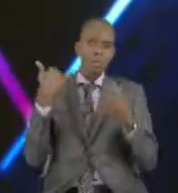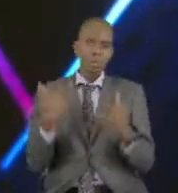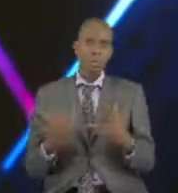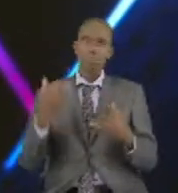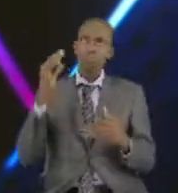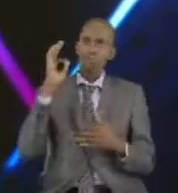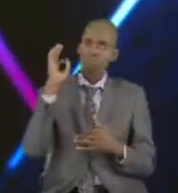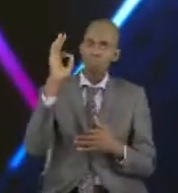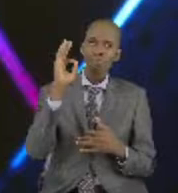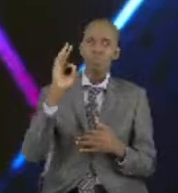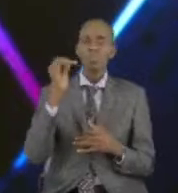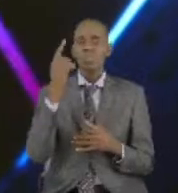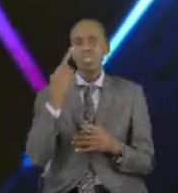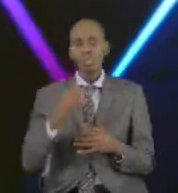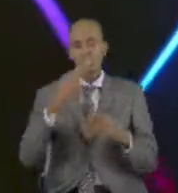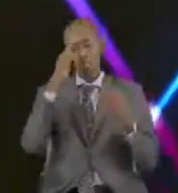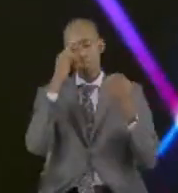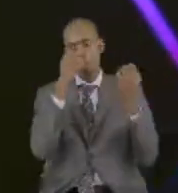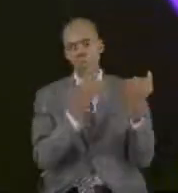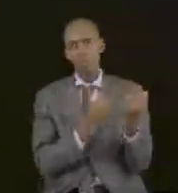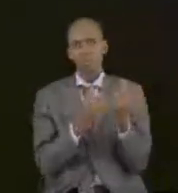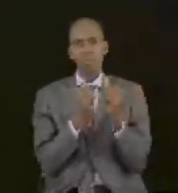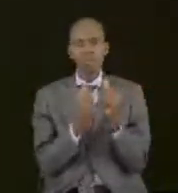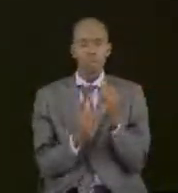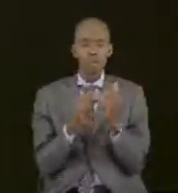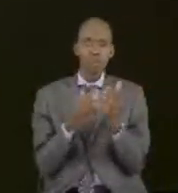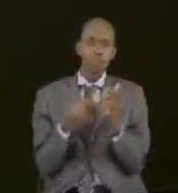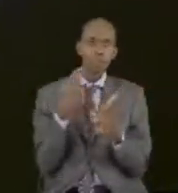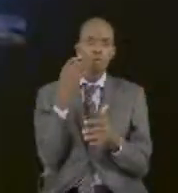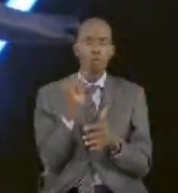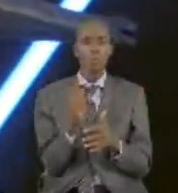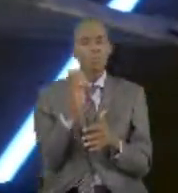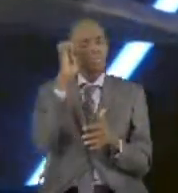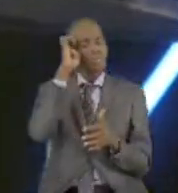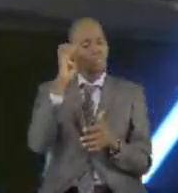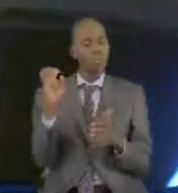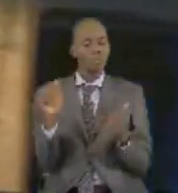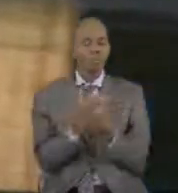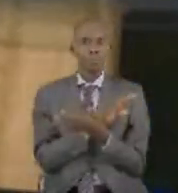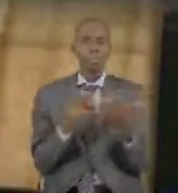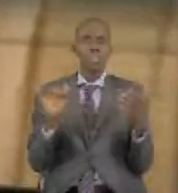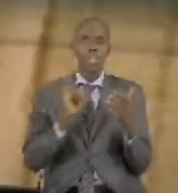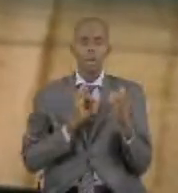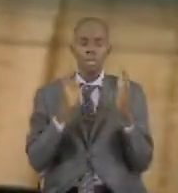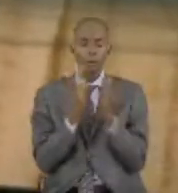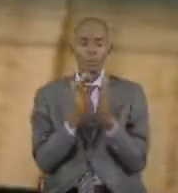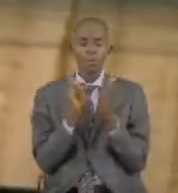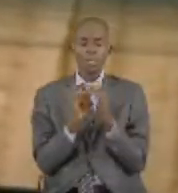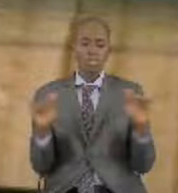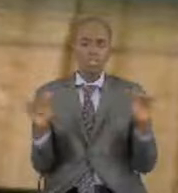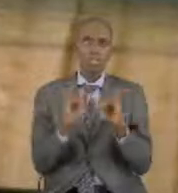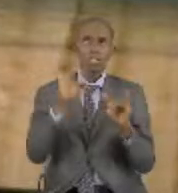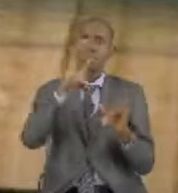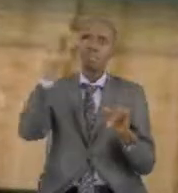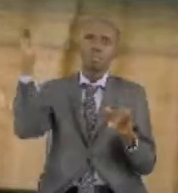persécutait annonce maintenant la foi qu'elle s'efforçait alors de détruire. Je prie que cette